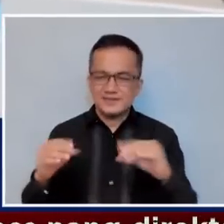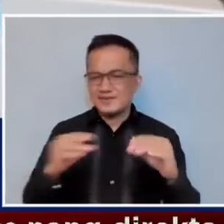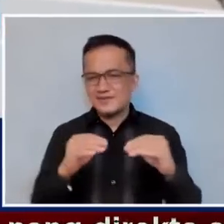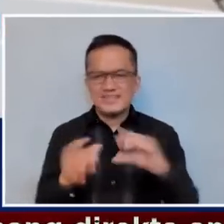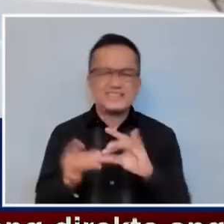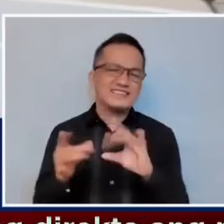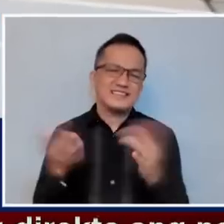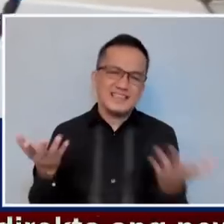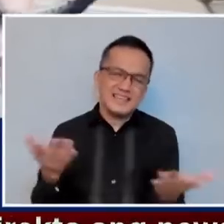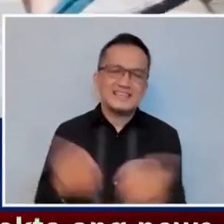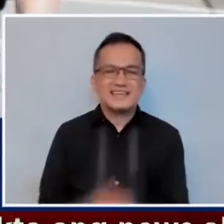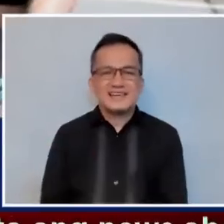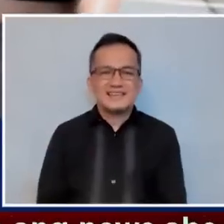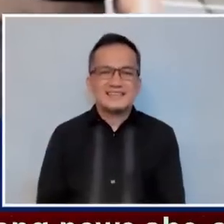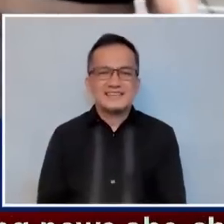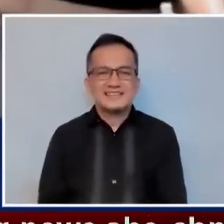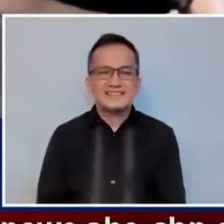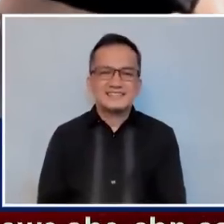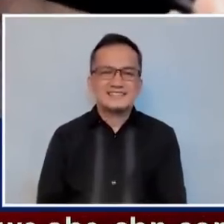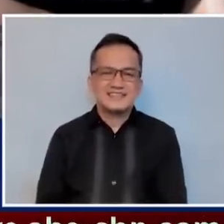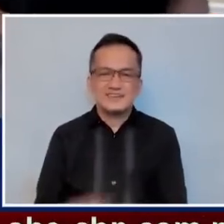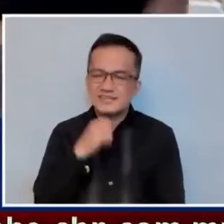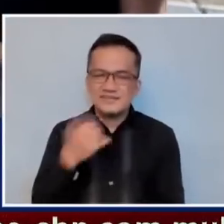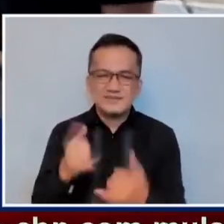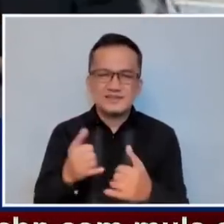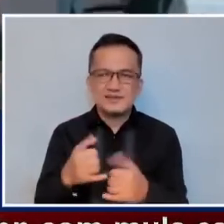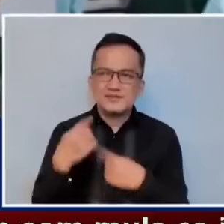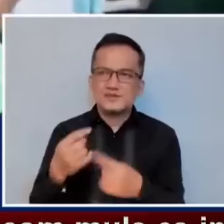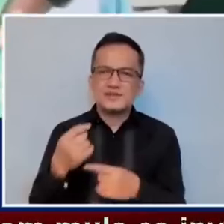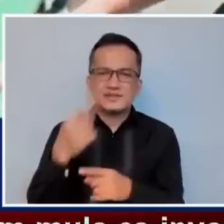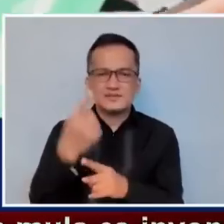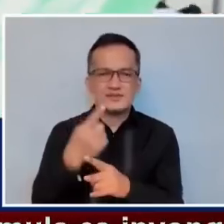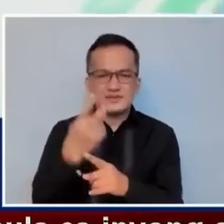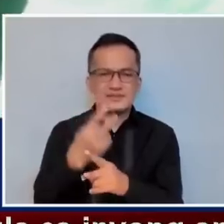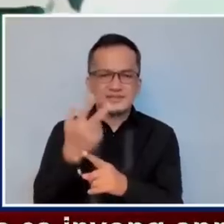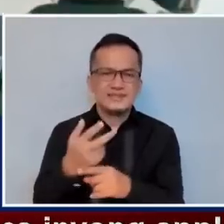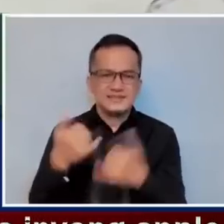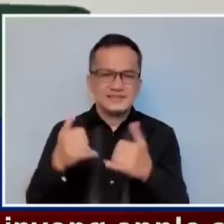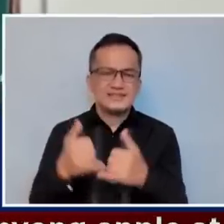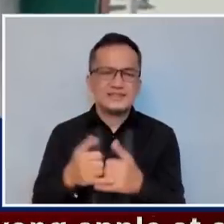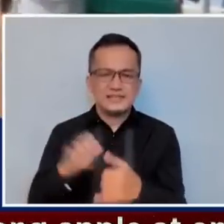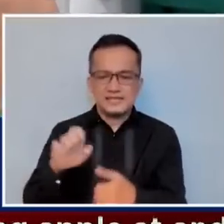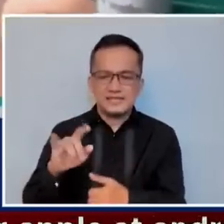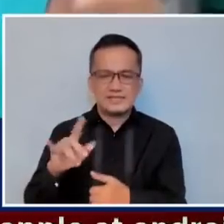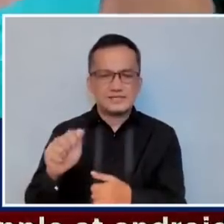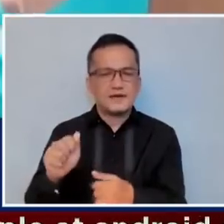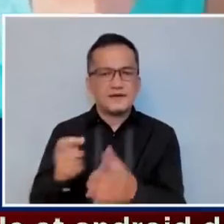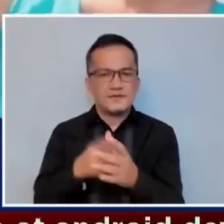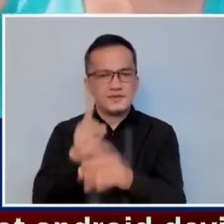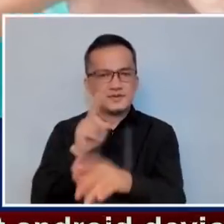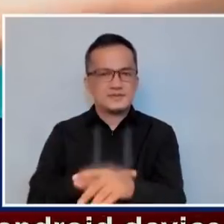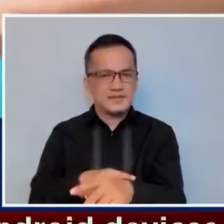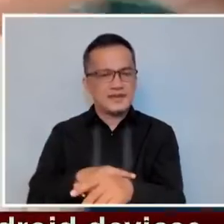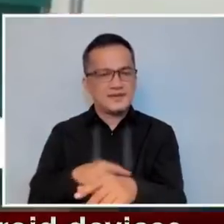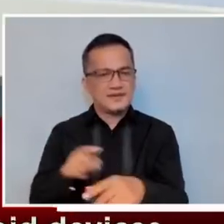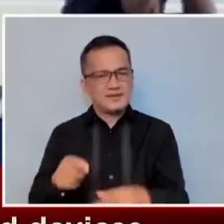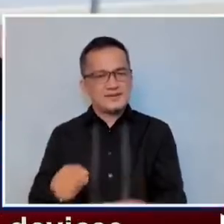said you're not playing tennis. I haven't played for like 3-4 months now. See, Gabby Eliza, first time on the court. Yeah,